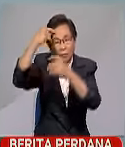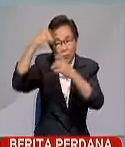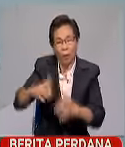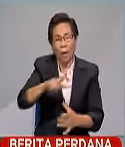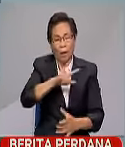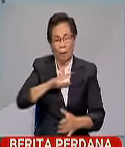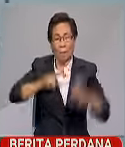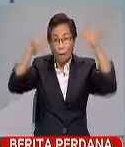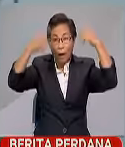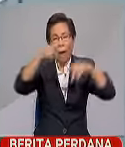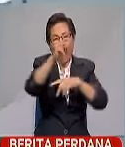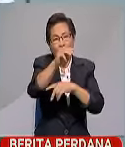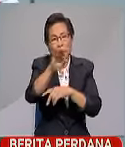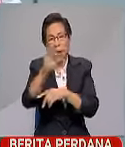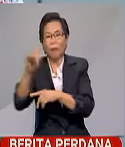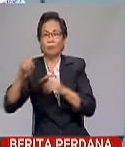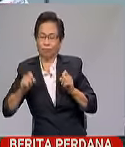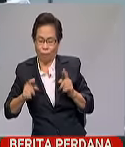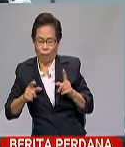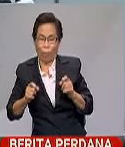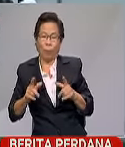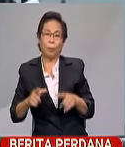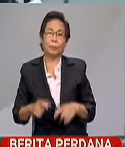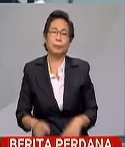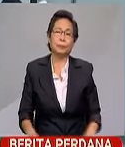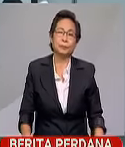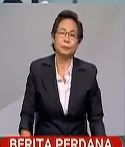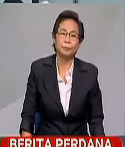lembaga pengarah MOF Incorporated.